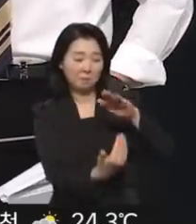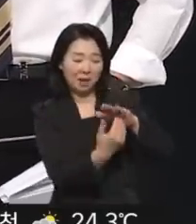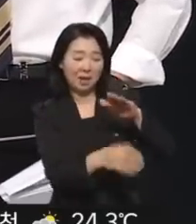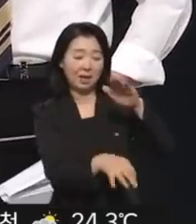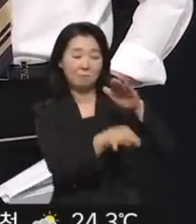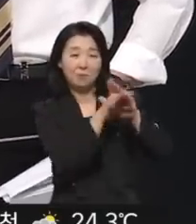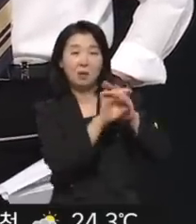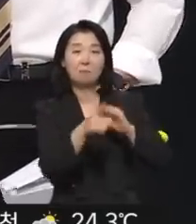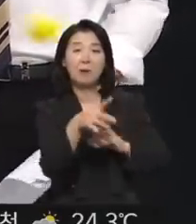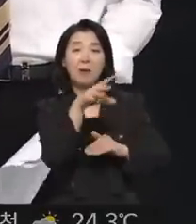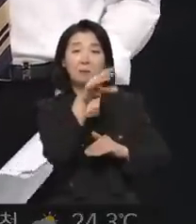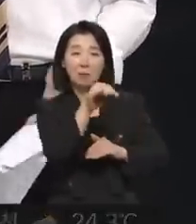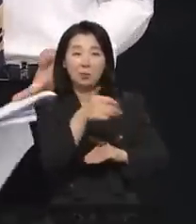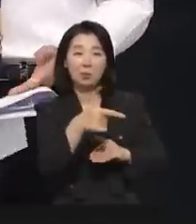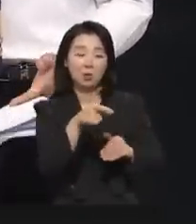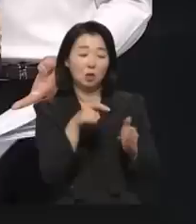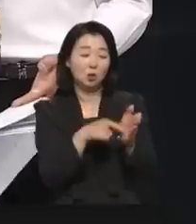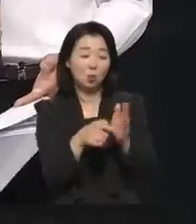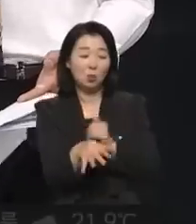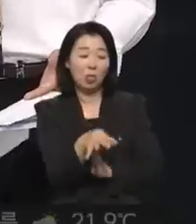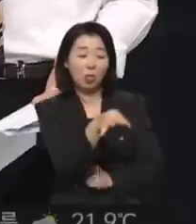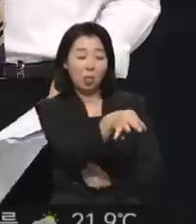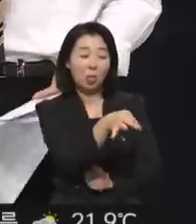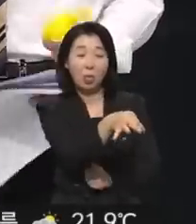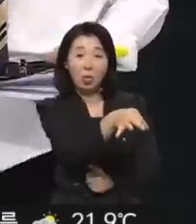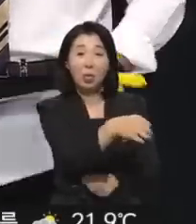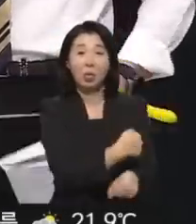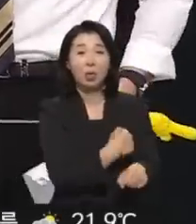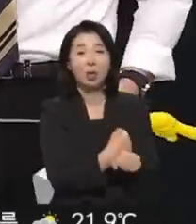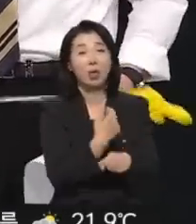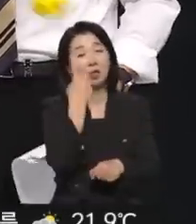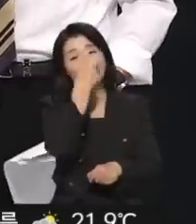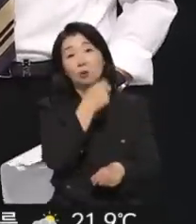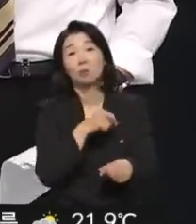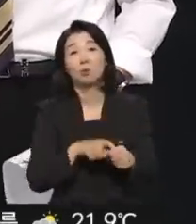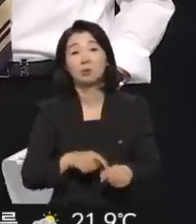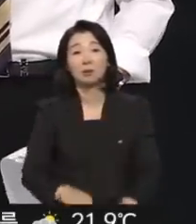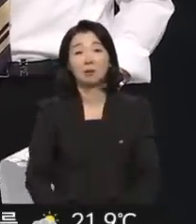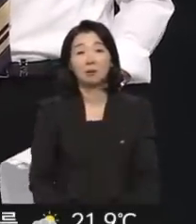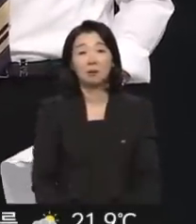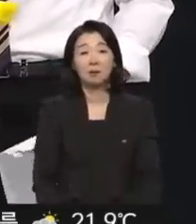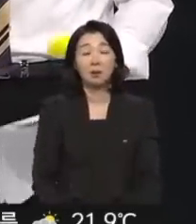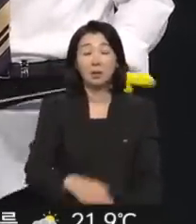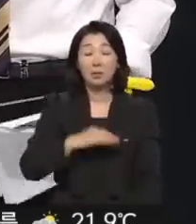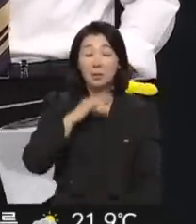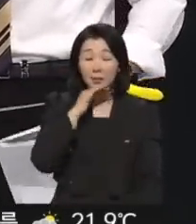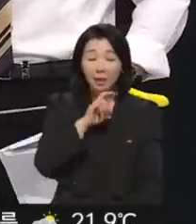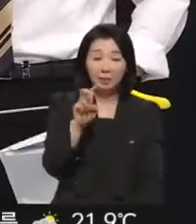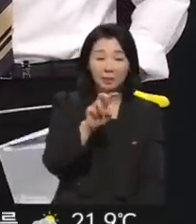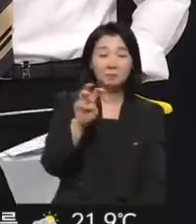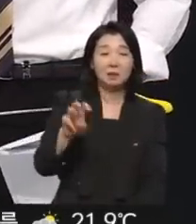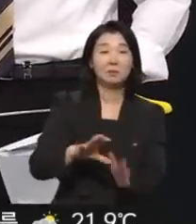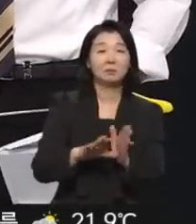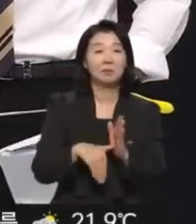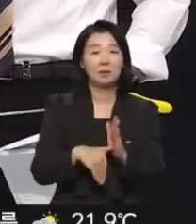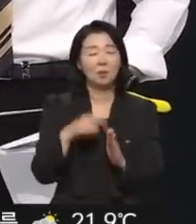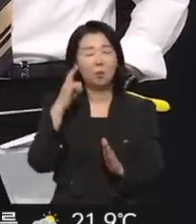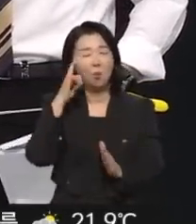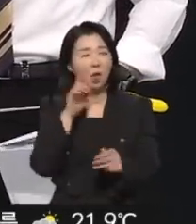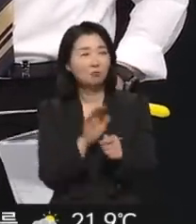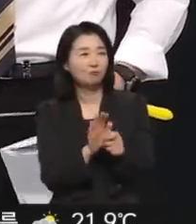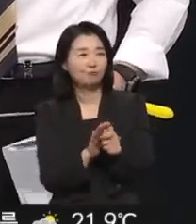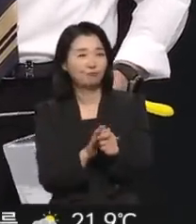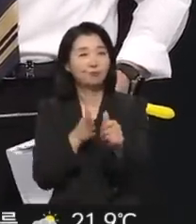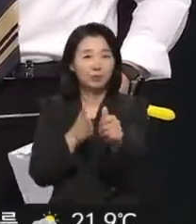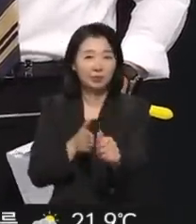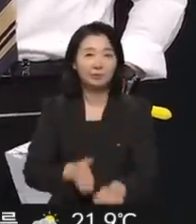생계비 소액 대출을 추진 현황을 점검을 하러 간 건데요. 이 자리에서 2030에 대한 더욱 두터운 지원을